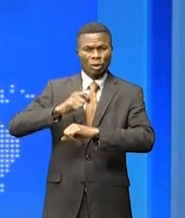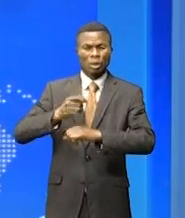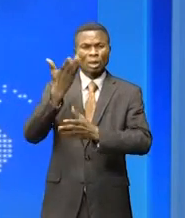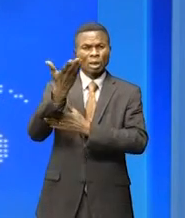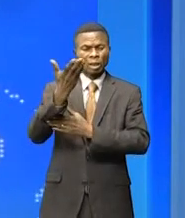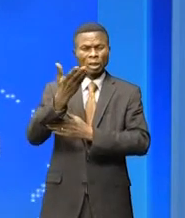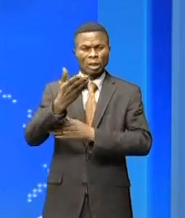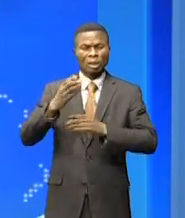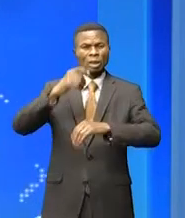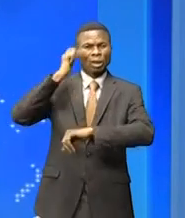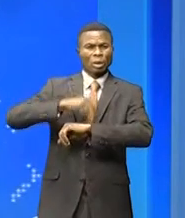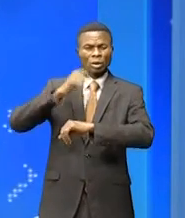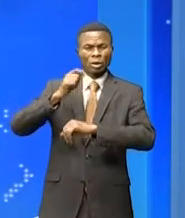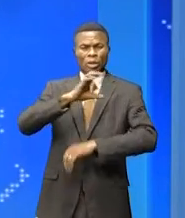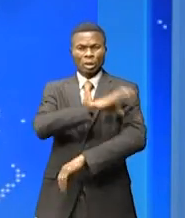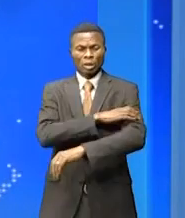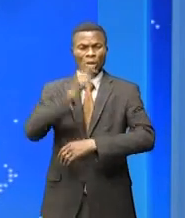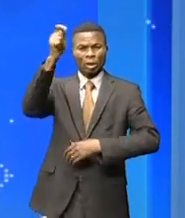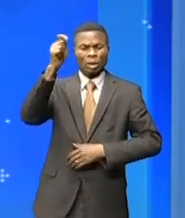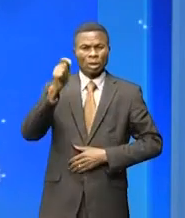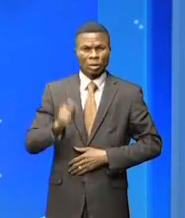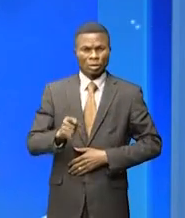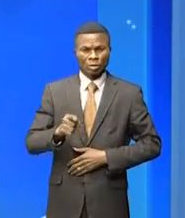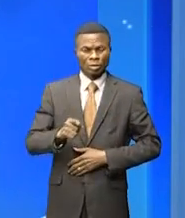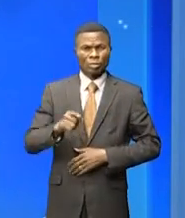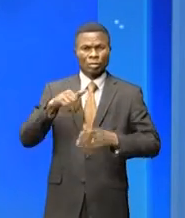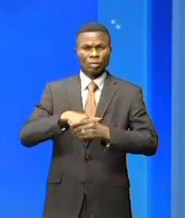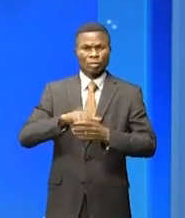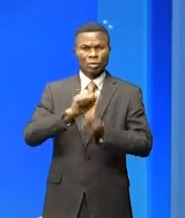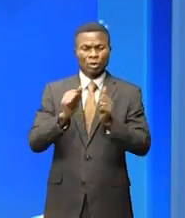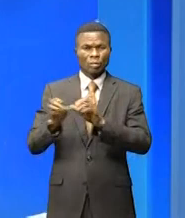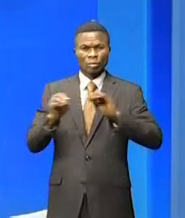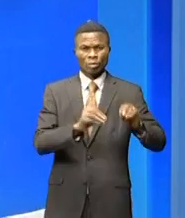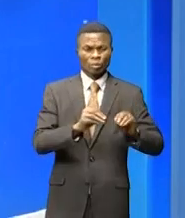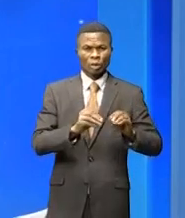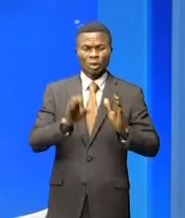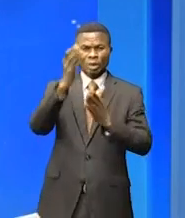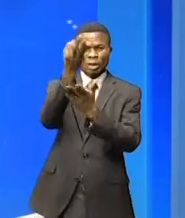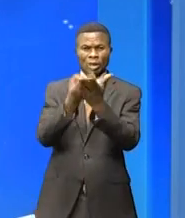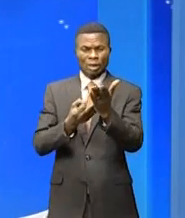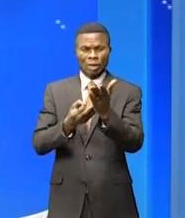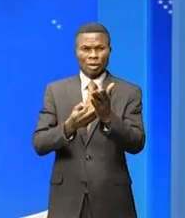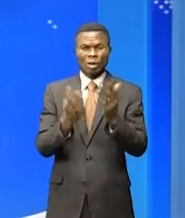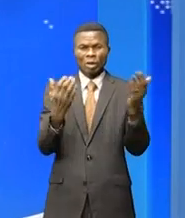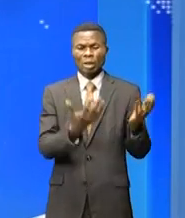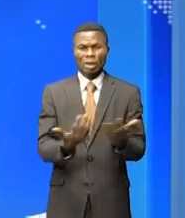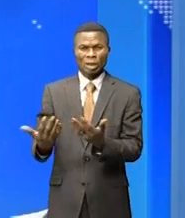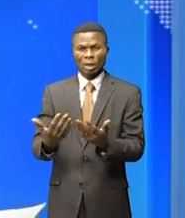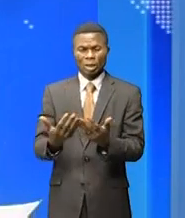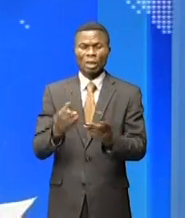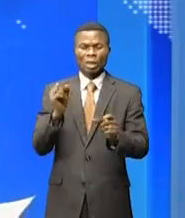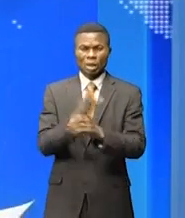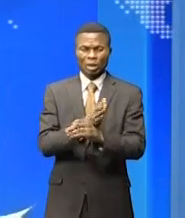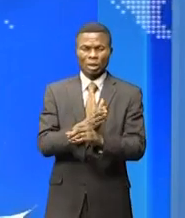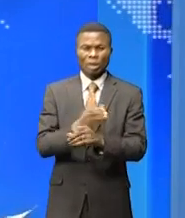connaissance de magistrats civils et militaires que dans le cadre de la mise en place d'un fichier numérique complet et sécurisé,